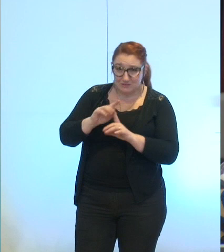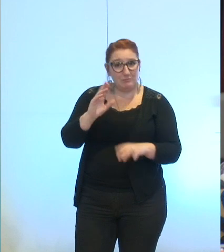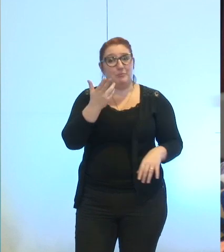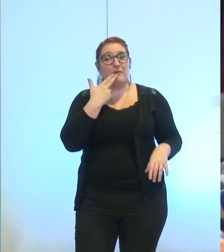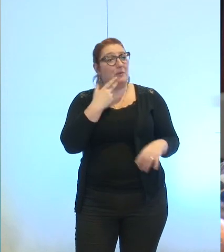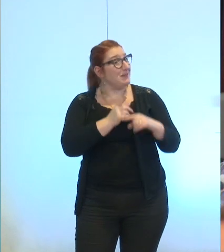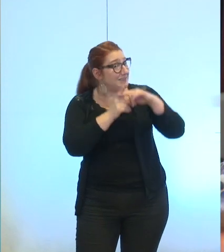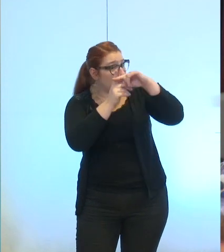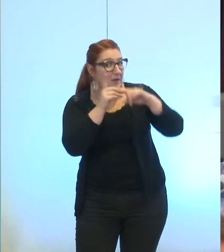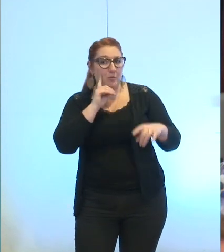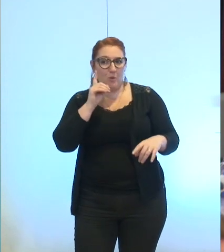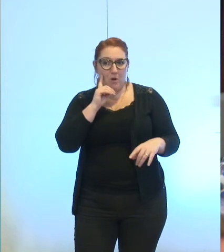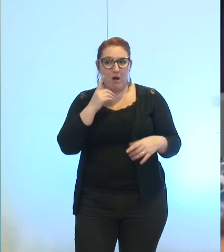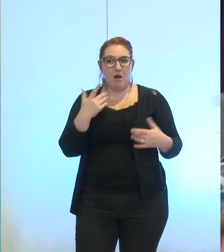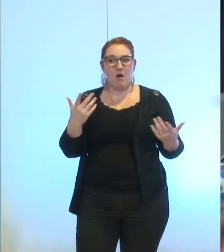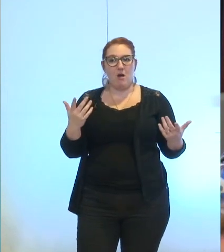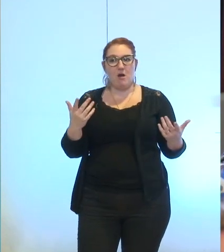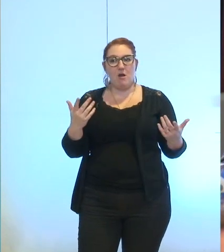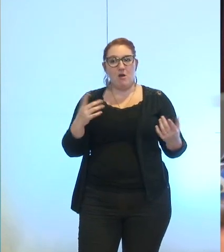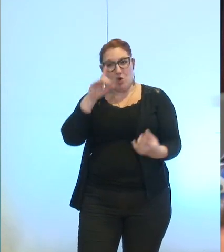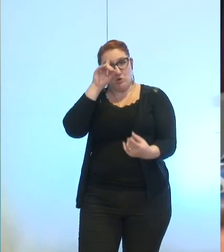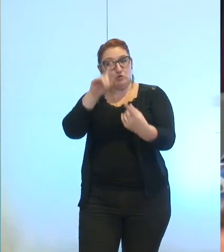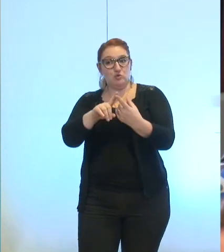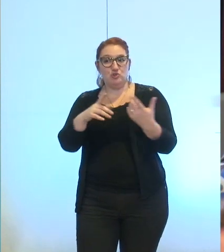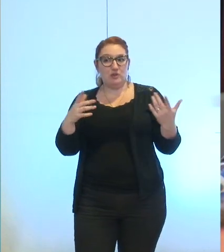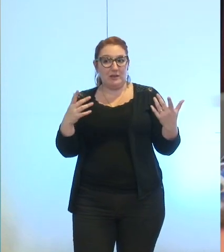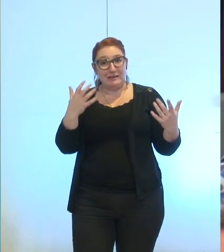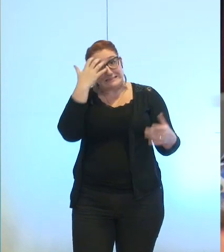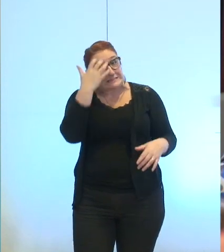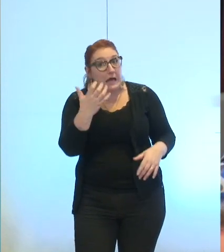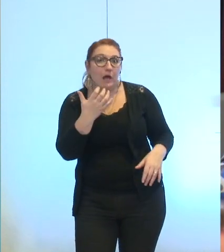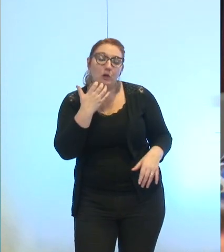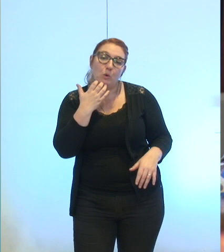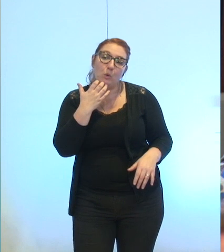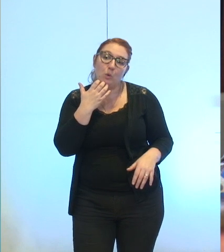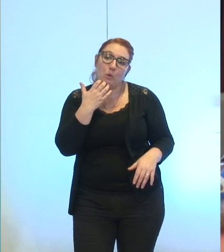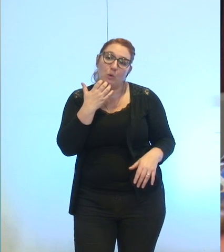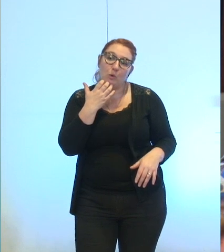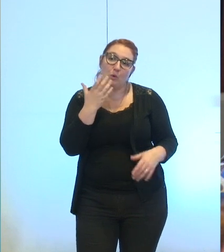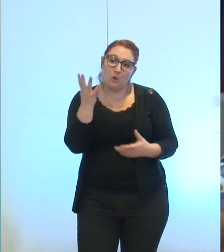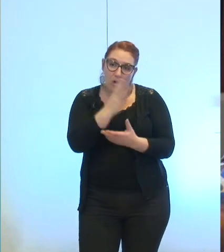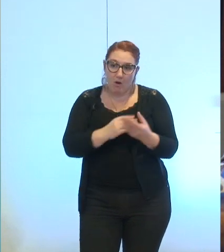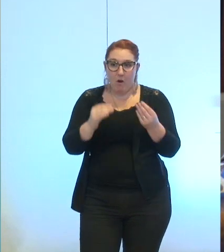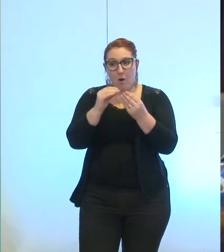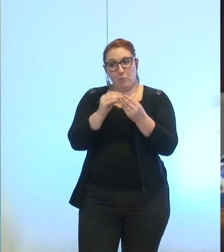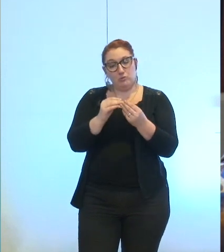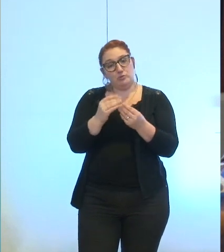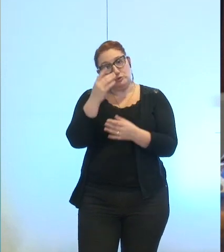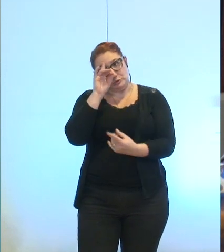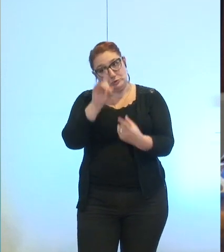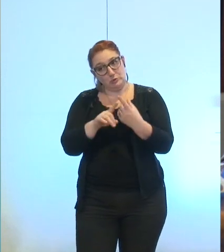des sujets extrêmement euh sérieux et qui plus est plutôt